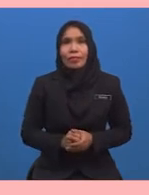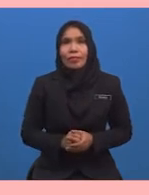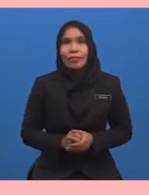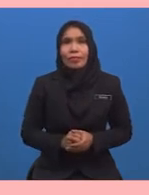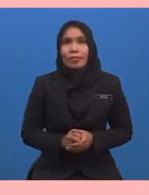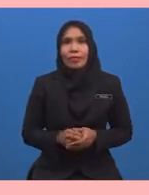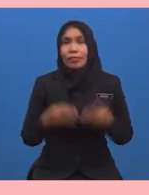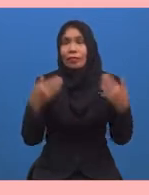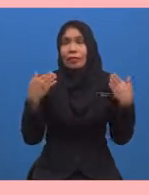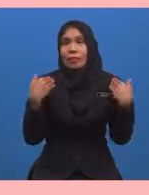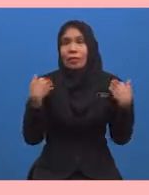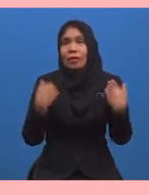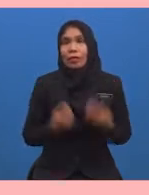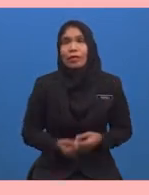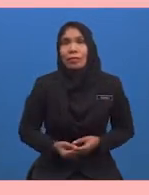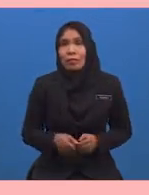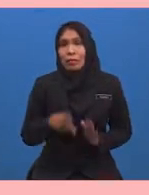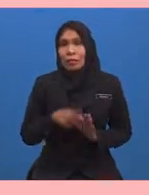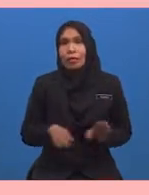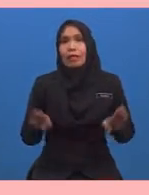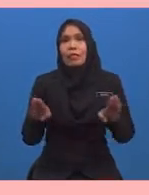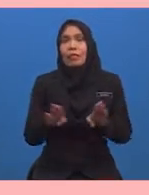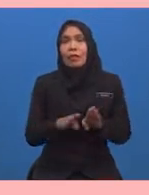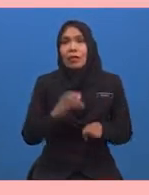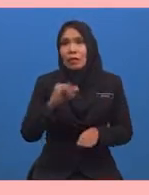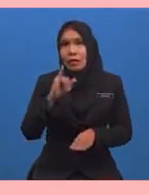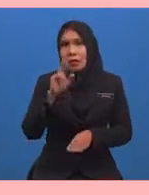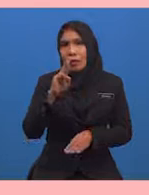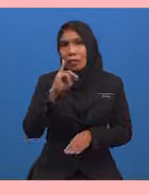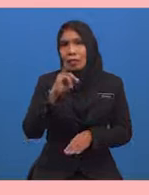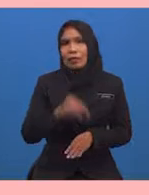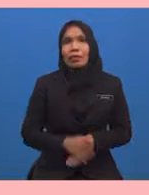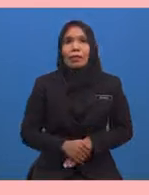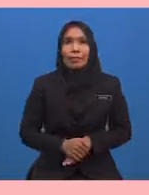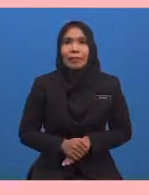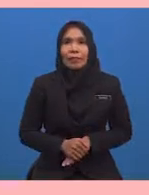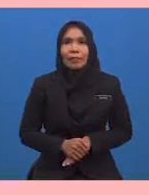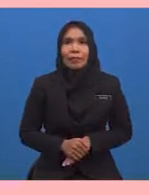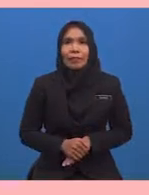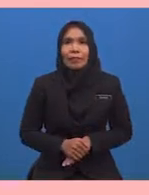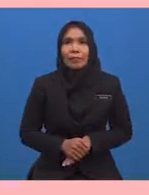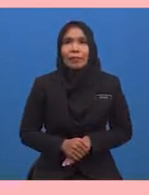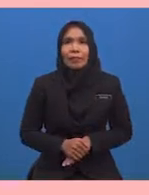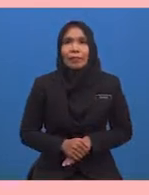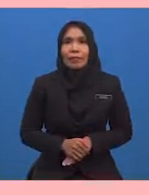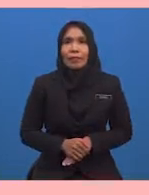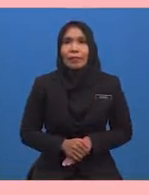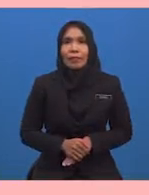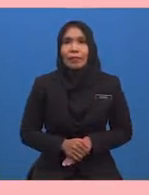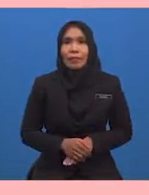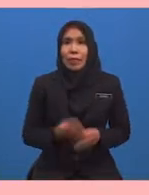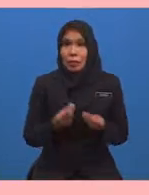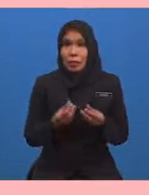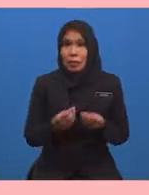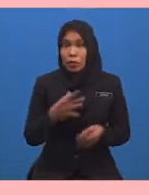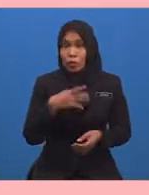pelbagai ciri fizikal yang menarik seperti pantai yang berpasir putih dan mempunyai air yang